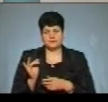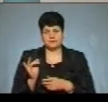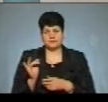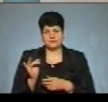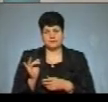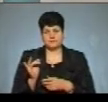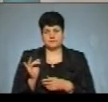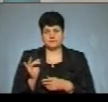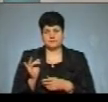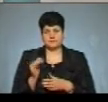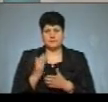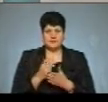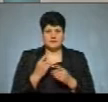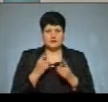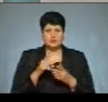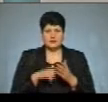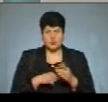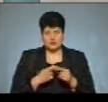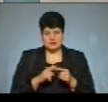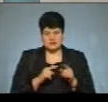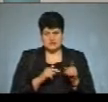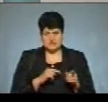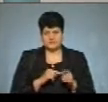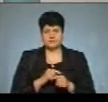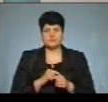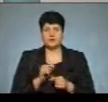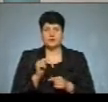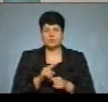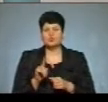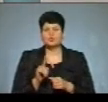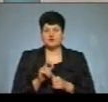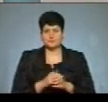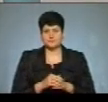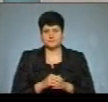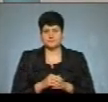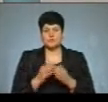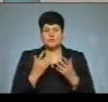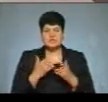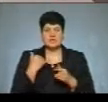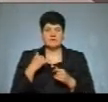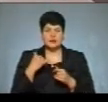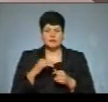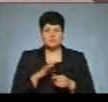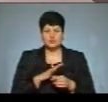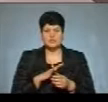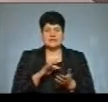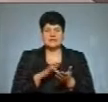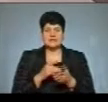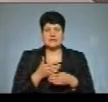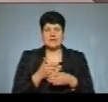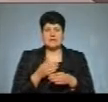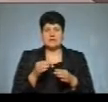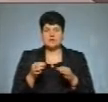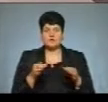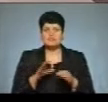покладає велику надію на це. Отже, тому що оскільки виклики йдуть централізовано, це йде швидша